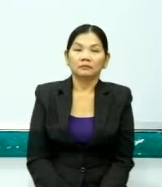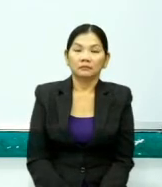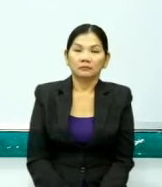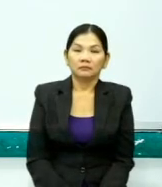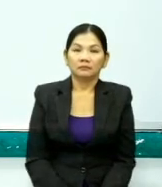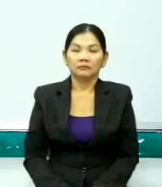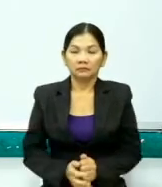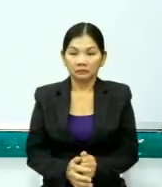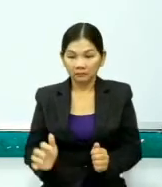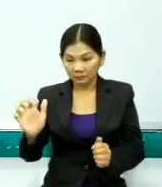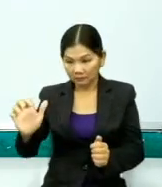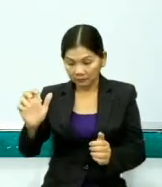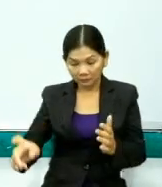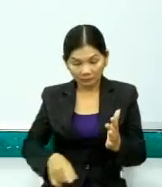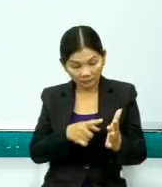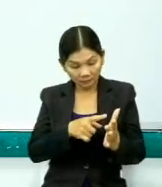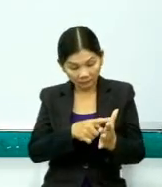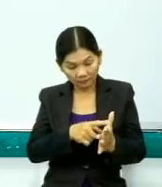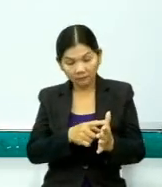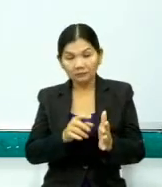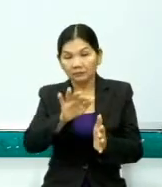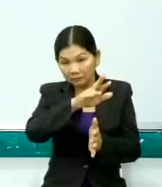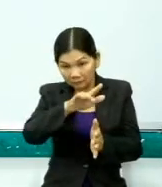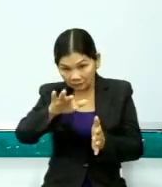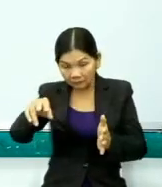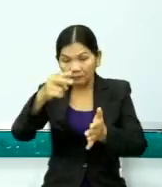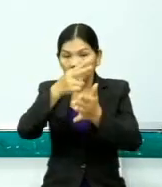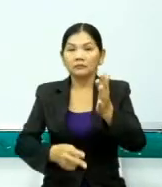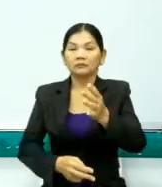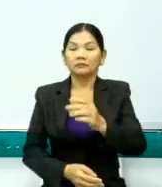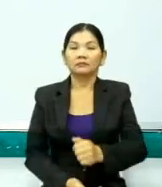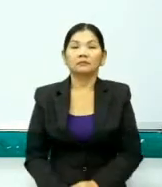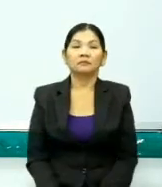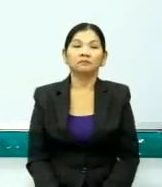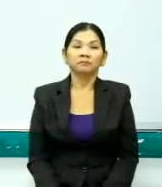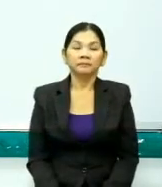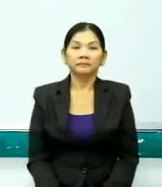chà chạy mình là so với khá con